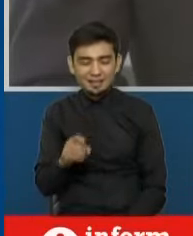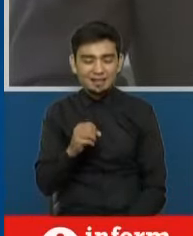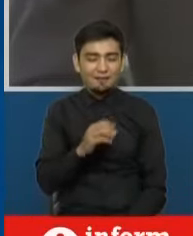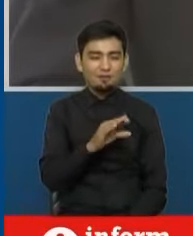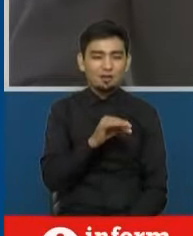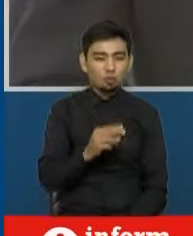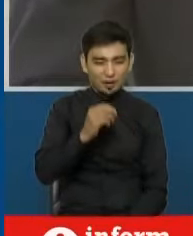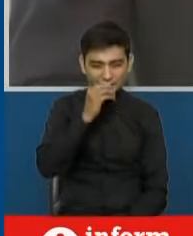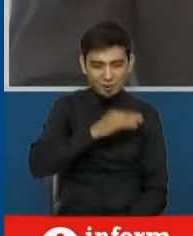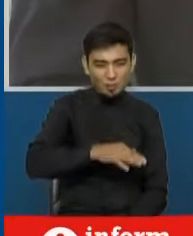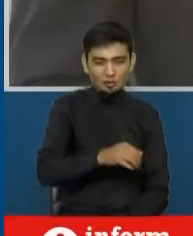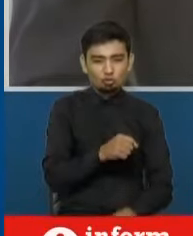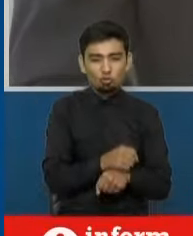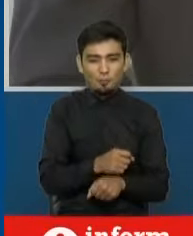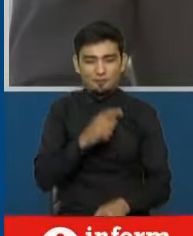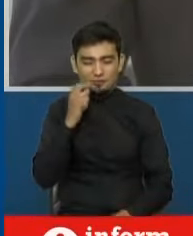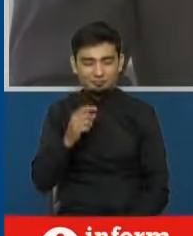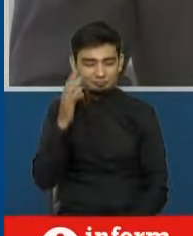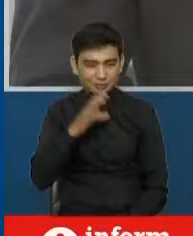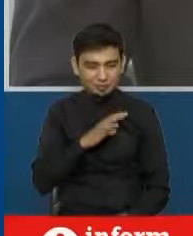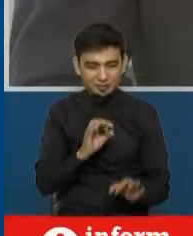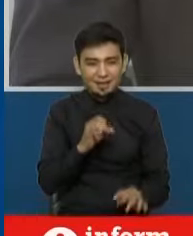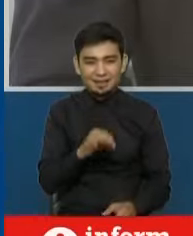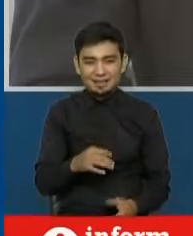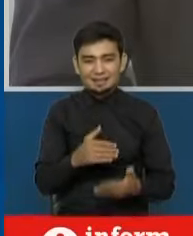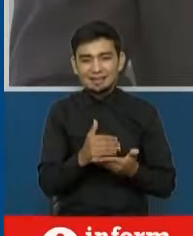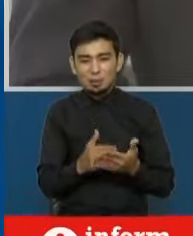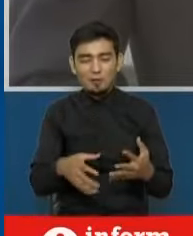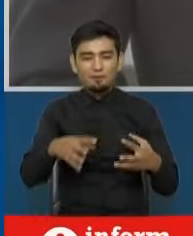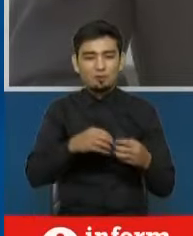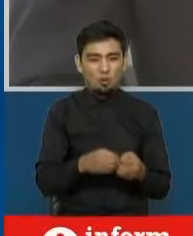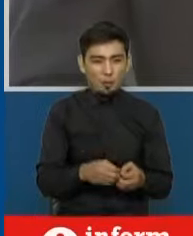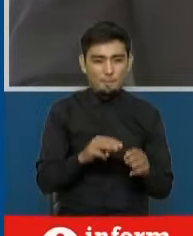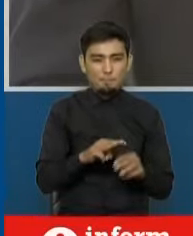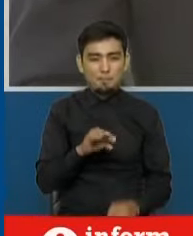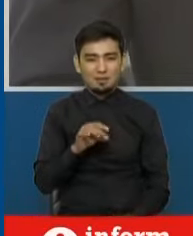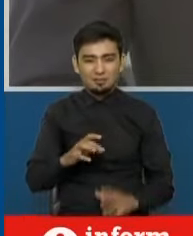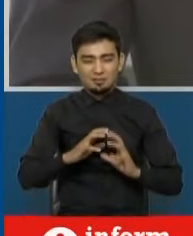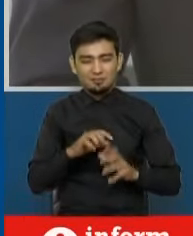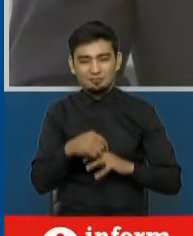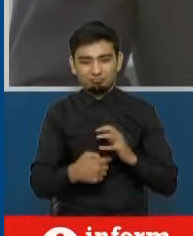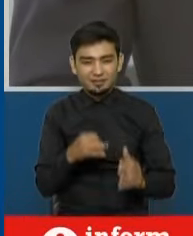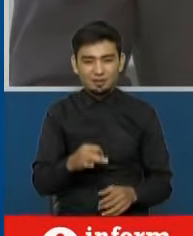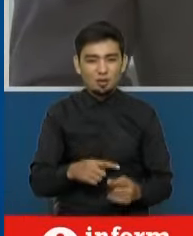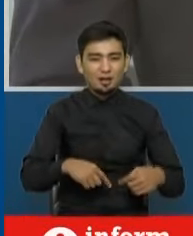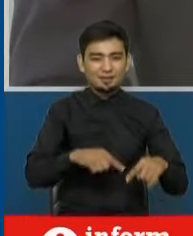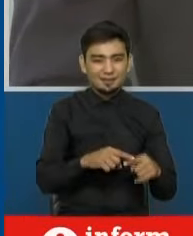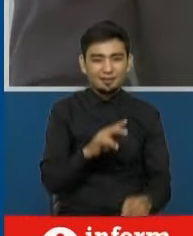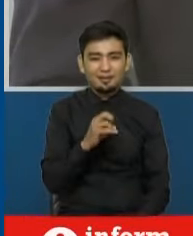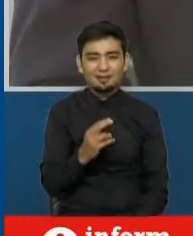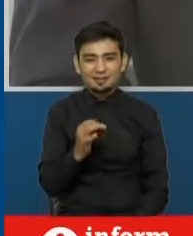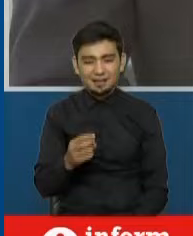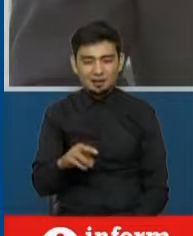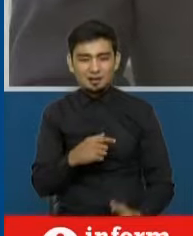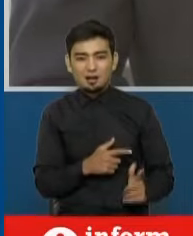словам генсека, главной целью многосторонней системы должно стать достижение мира. Также он сказал, что Организация Объединенных Наций